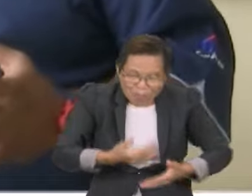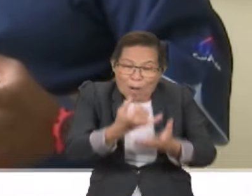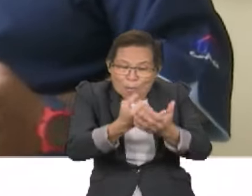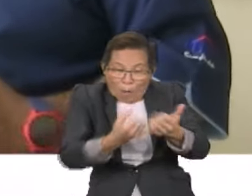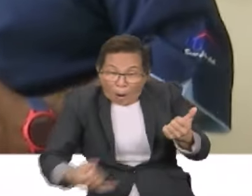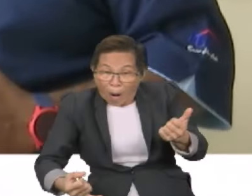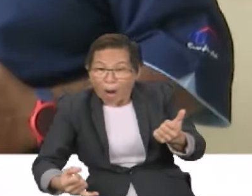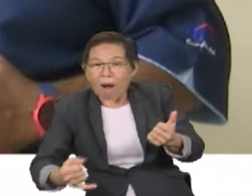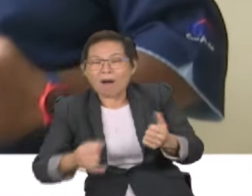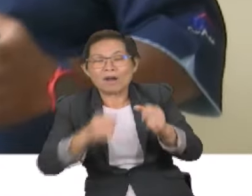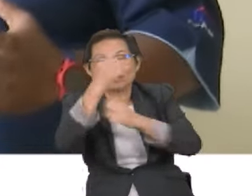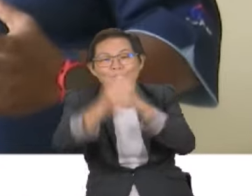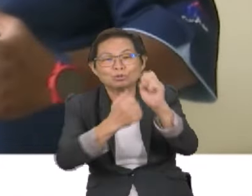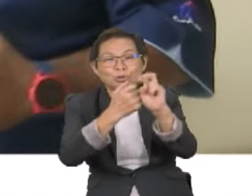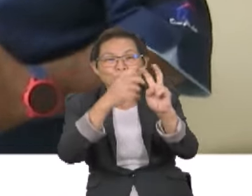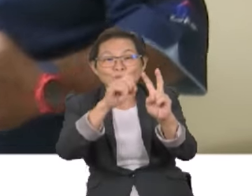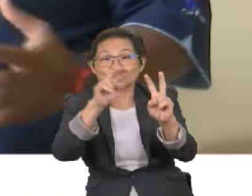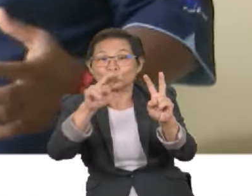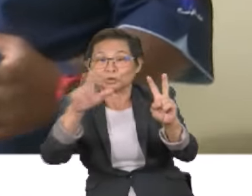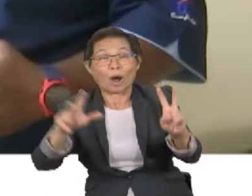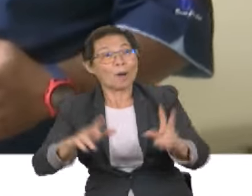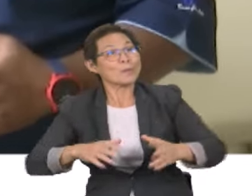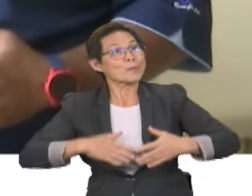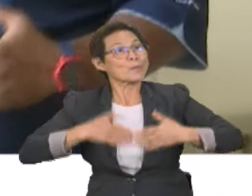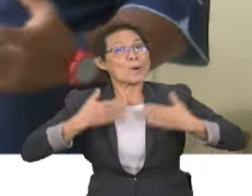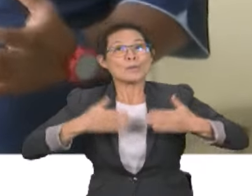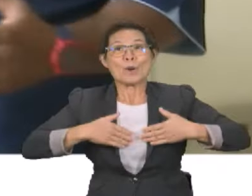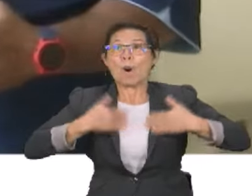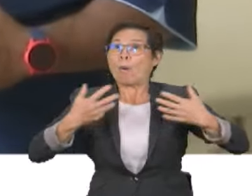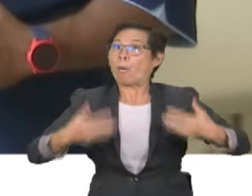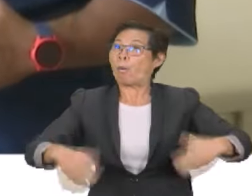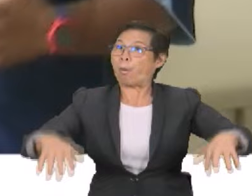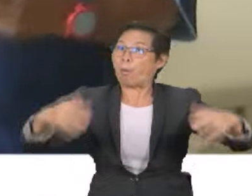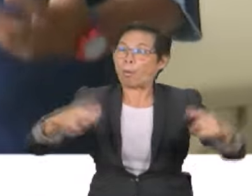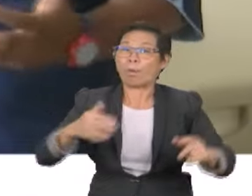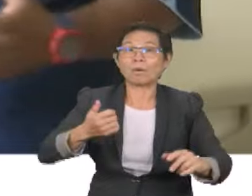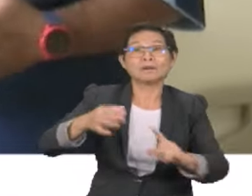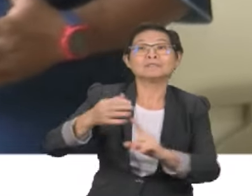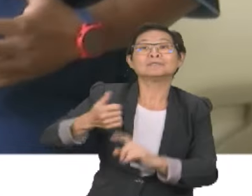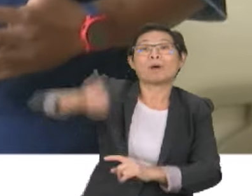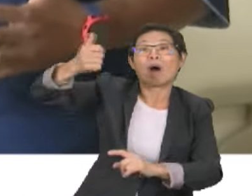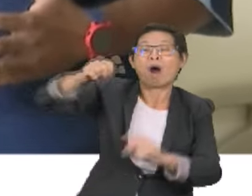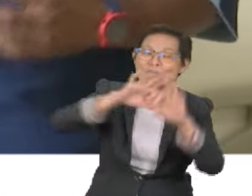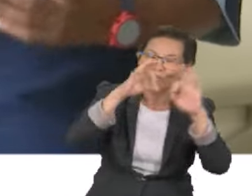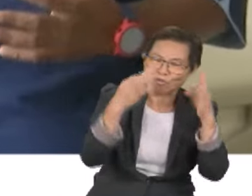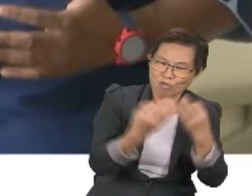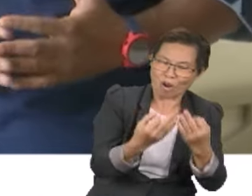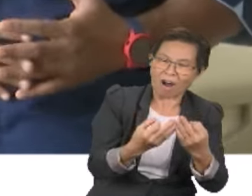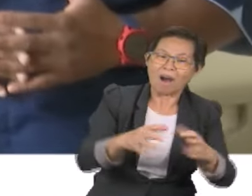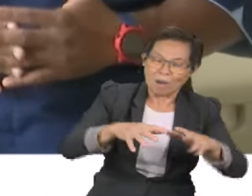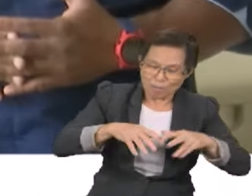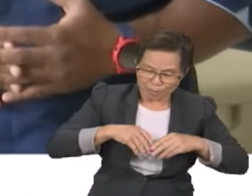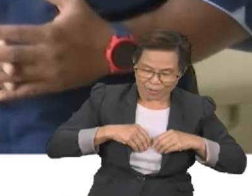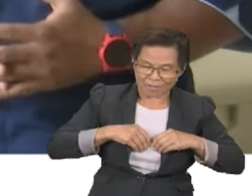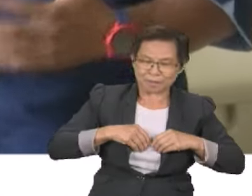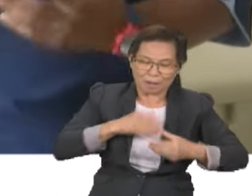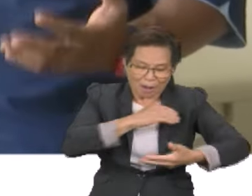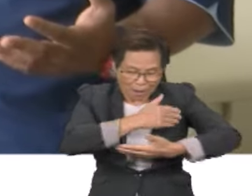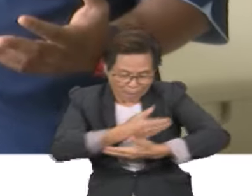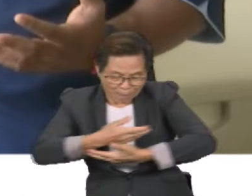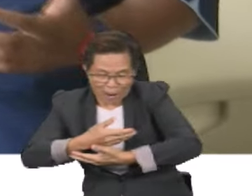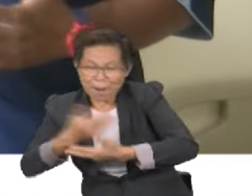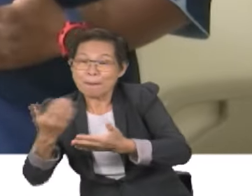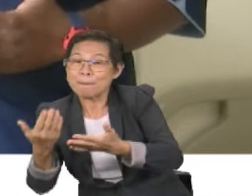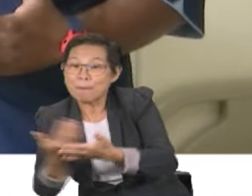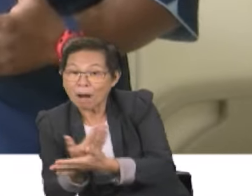2023 sudah semestinya menjadi satu kegembiraan yang agak luar biasa, terutama kepada keluarga yang menerima ahli keluarga yang baru.